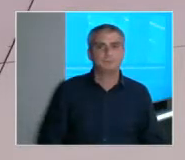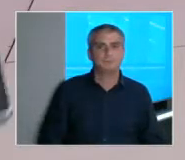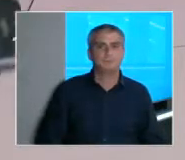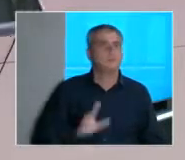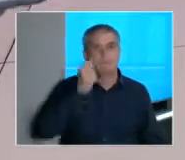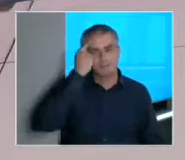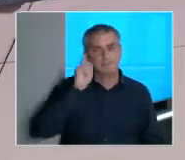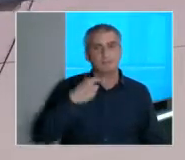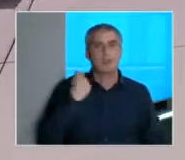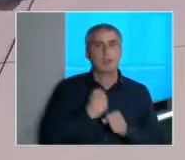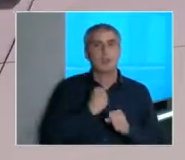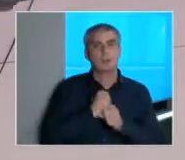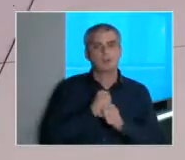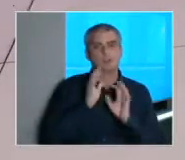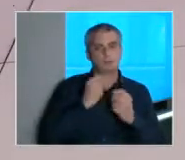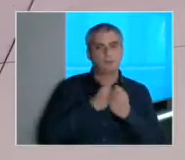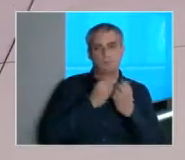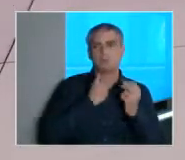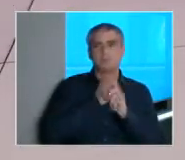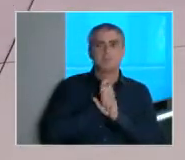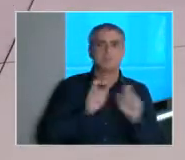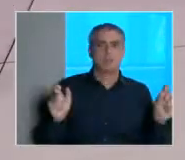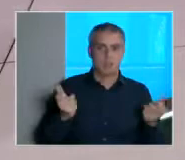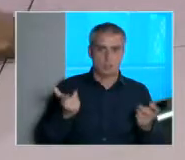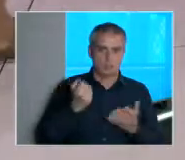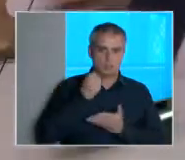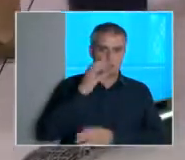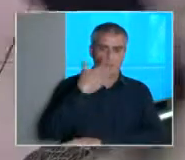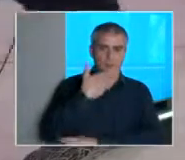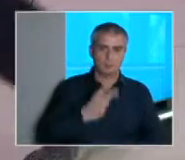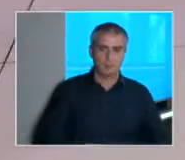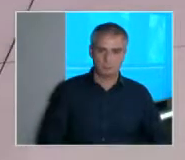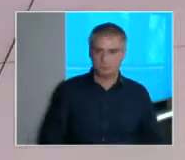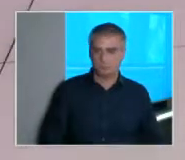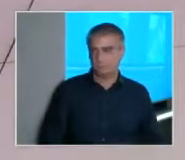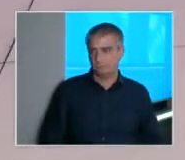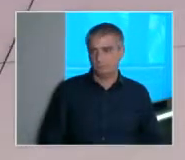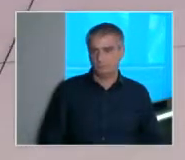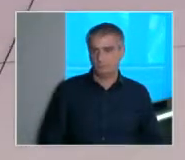אוקיי, מה לדעתך צריך לעשות כדי להתמודד עם הגרעון בתקציב של המדינה?